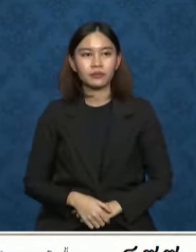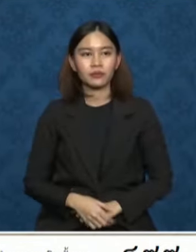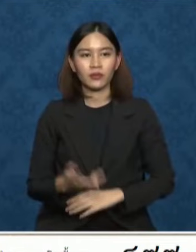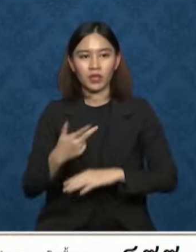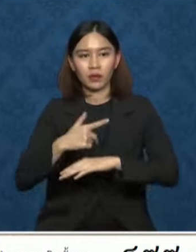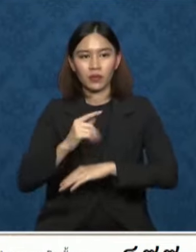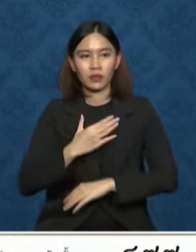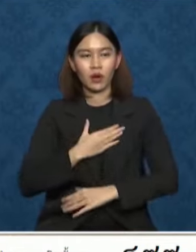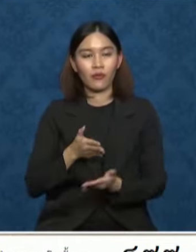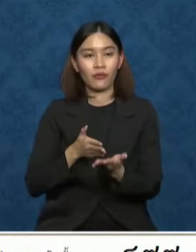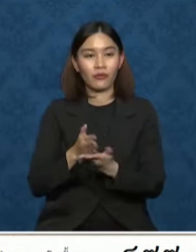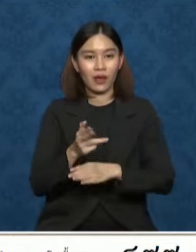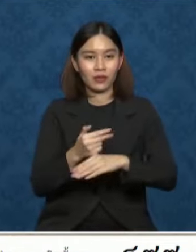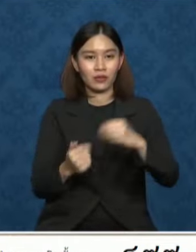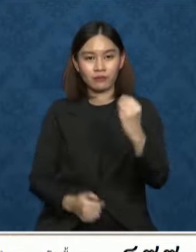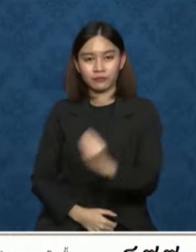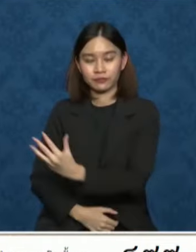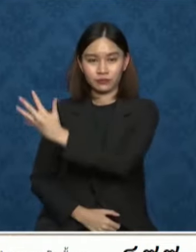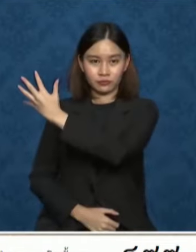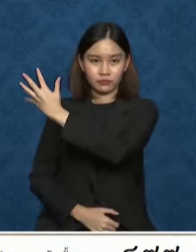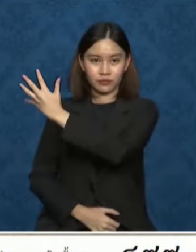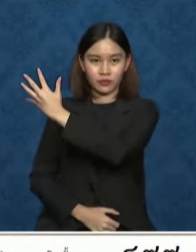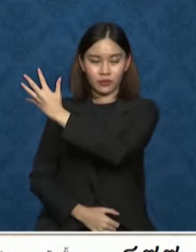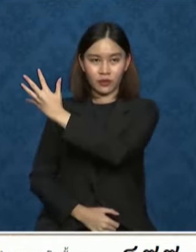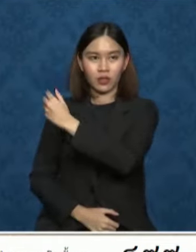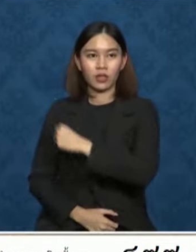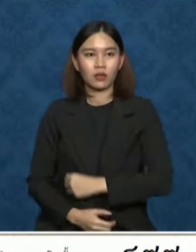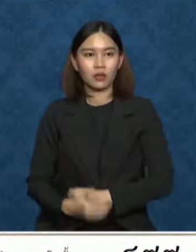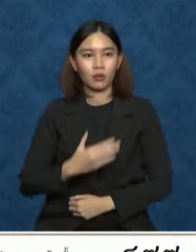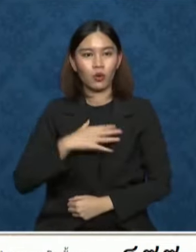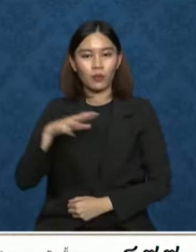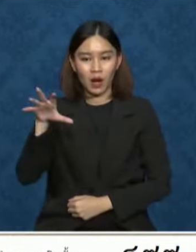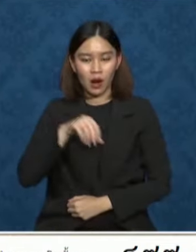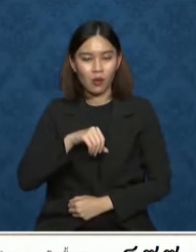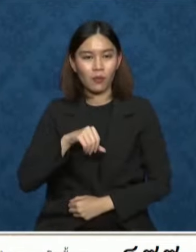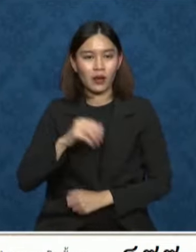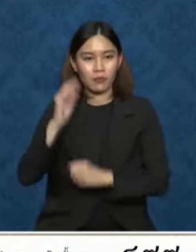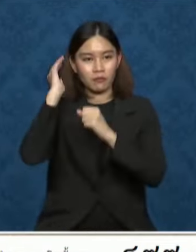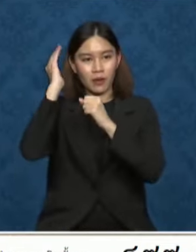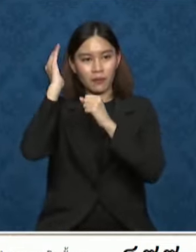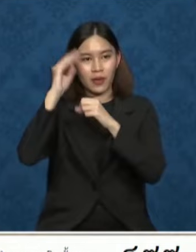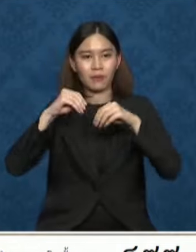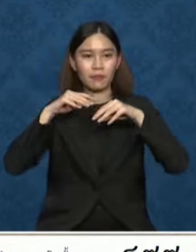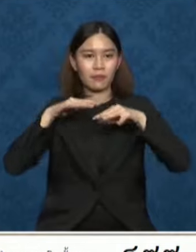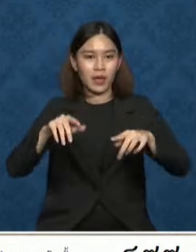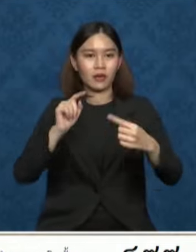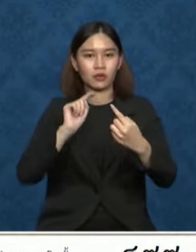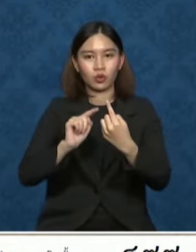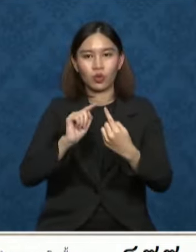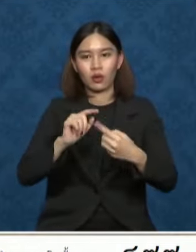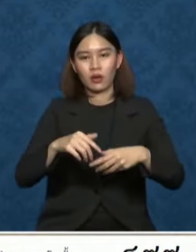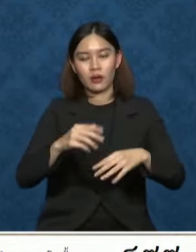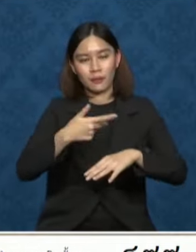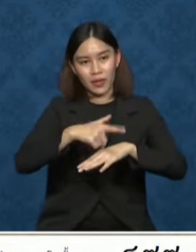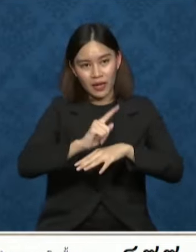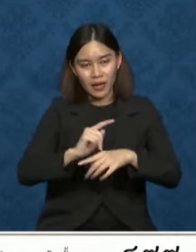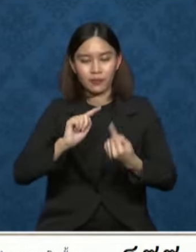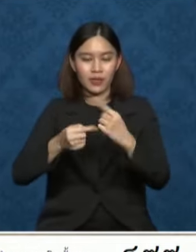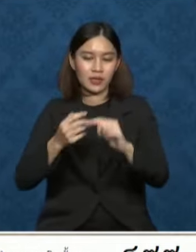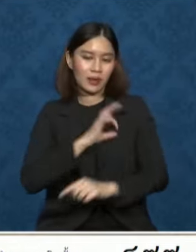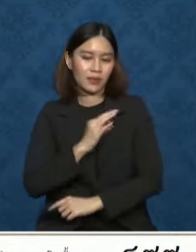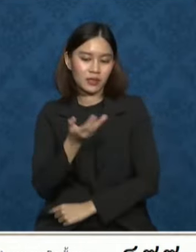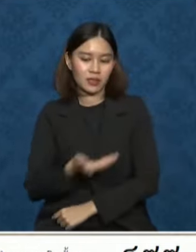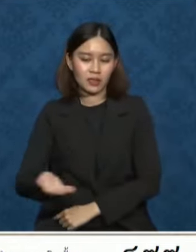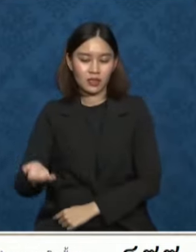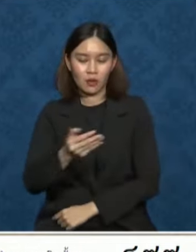ที่ disp is the futureรบพดรตารจิวชิกร